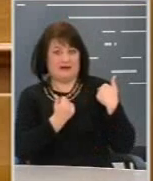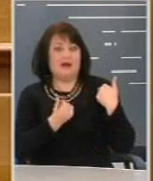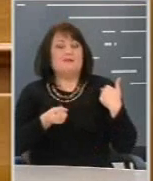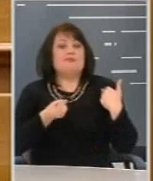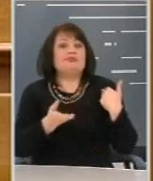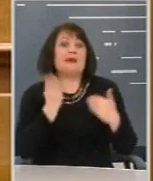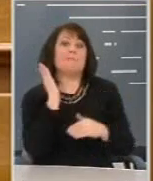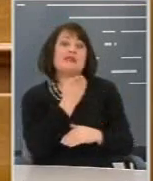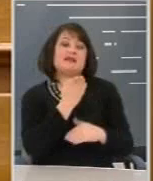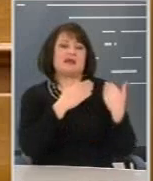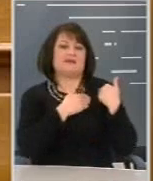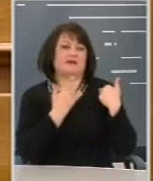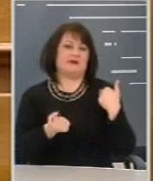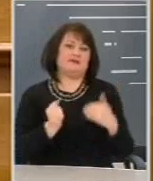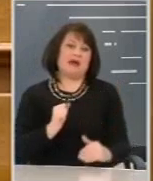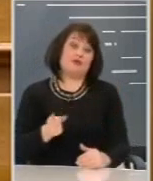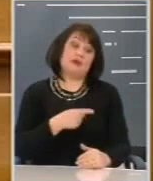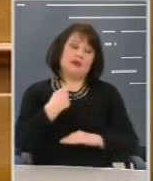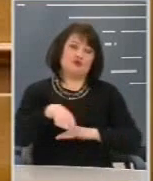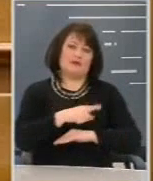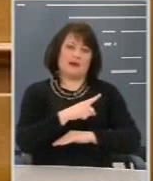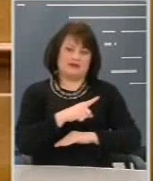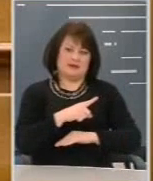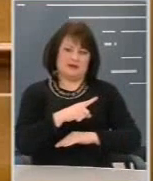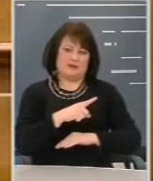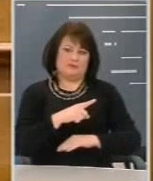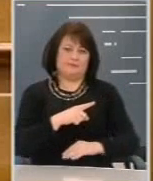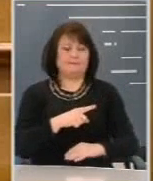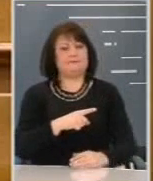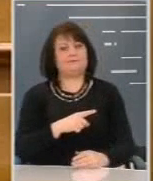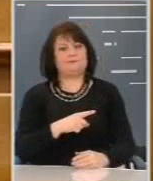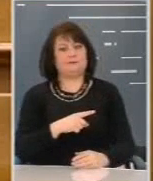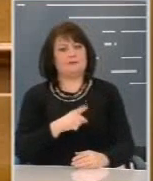ευθύνες, ποινικές ποινικού δικαστηρίου. Ευχαριστώ. Ποινικού δικαστηρίου, οι οποίες θα